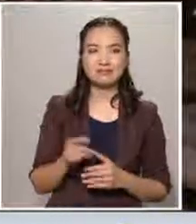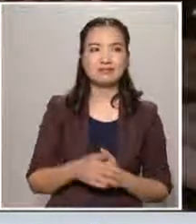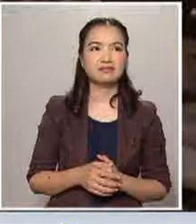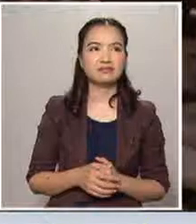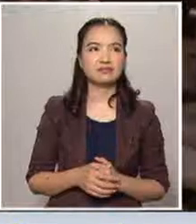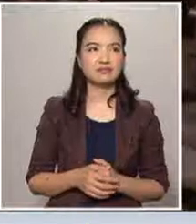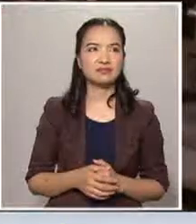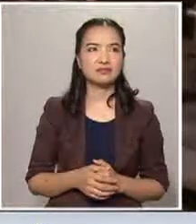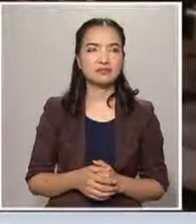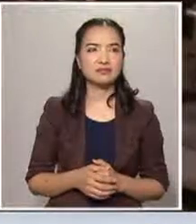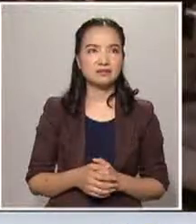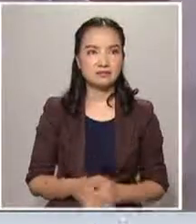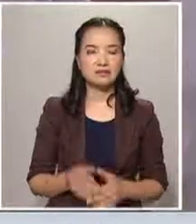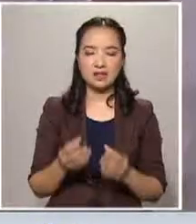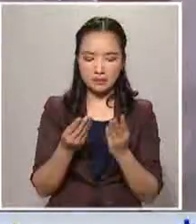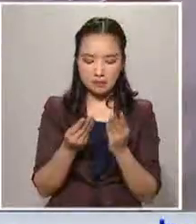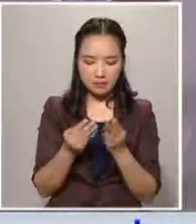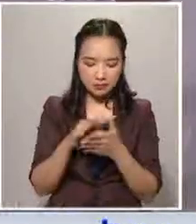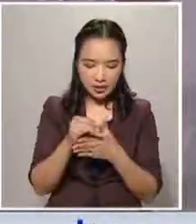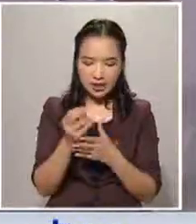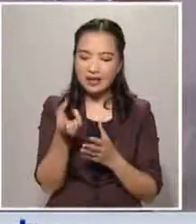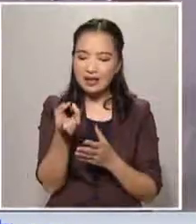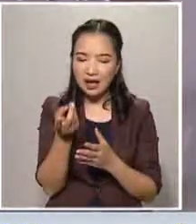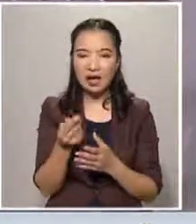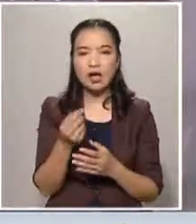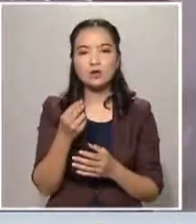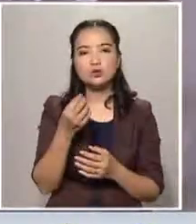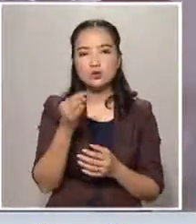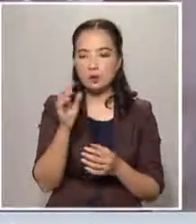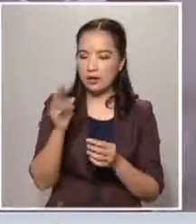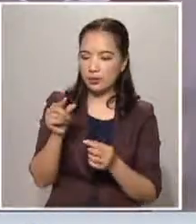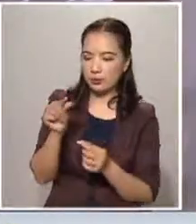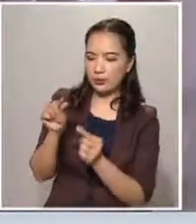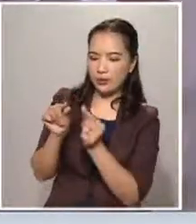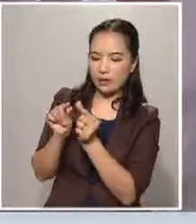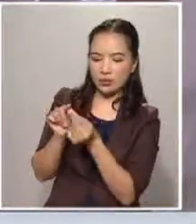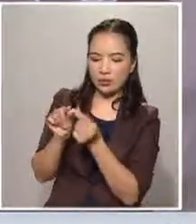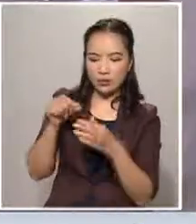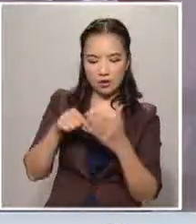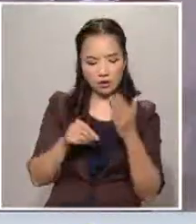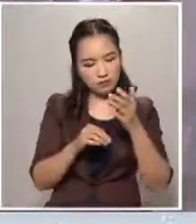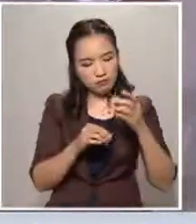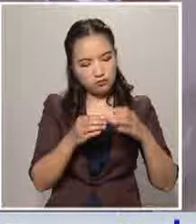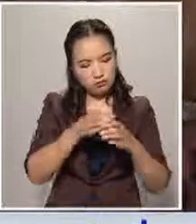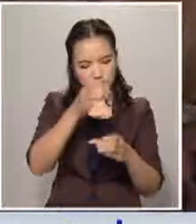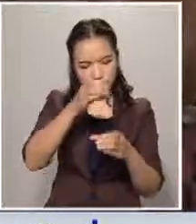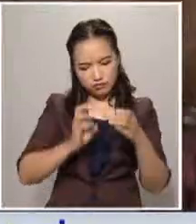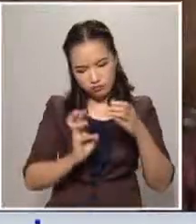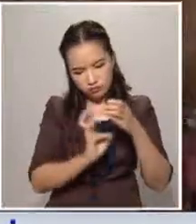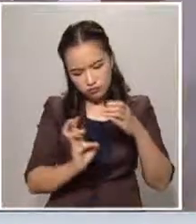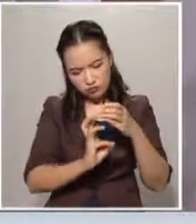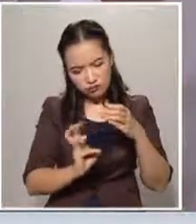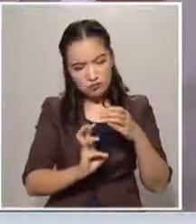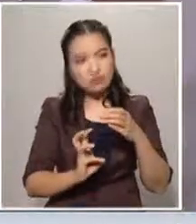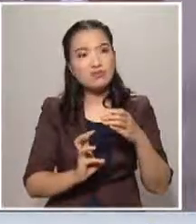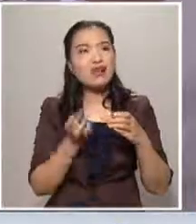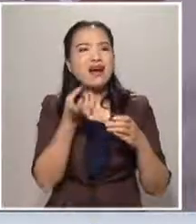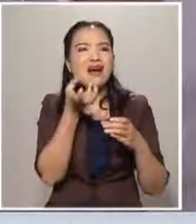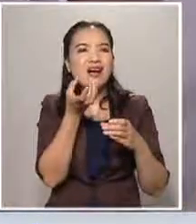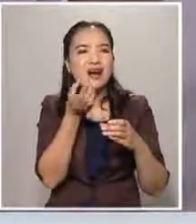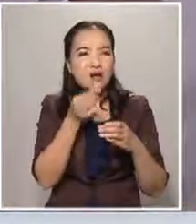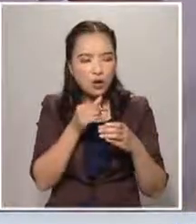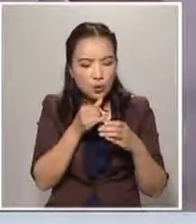มันลำข้าก็อยู่ในนี ้ จมูกข้าก็อยู่ในนี ้ และที่นอนก้นนี่คือเนื้อข้าวกินแล้วจะอิ่มน